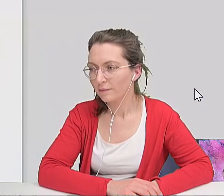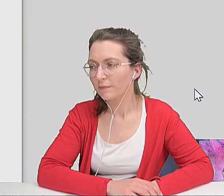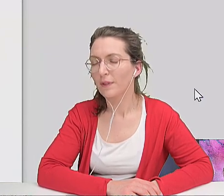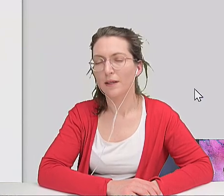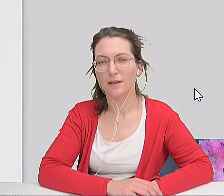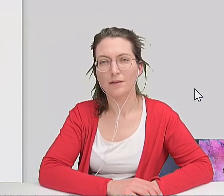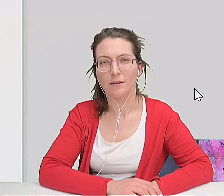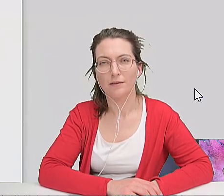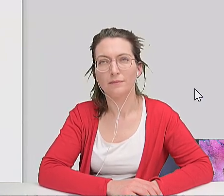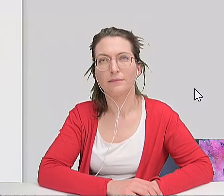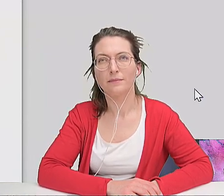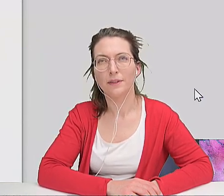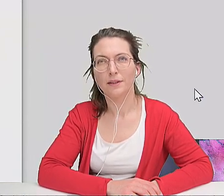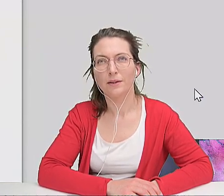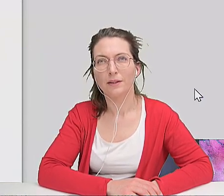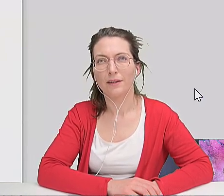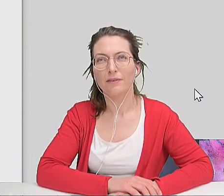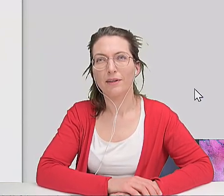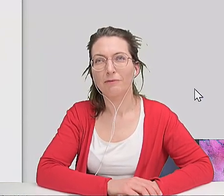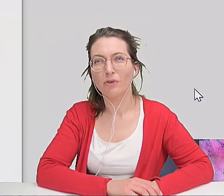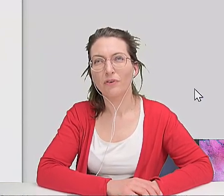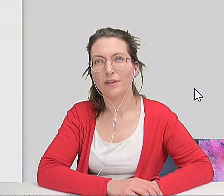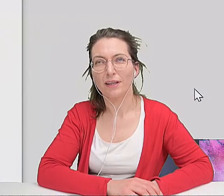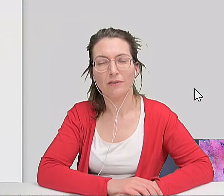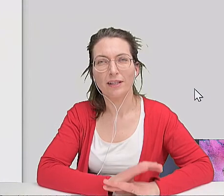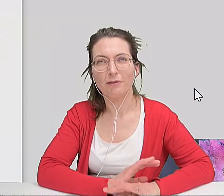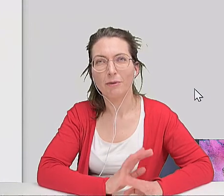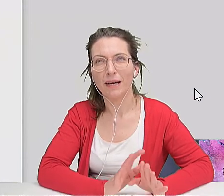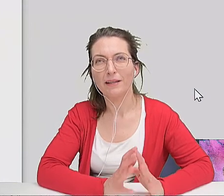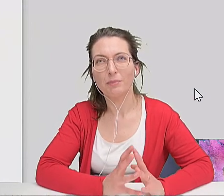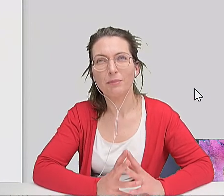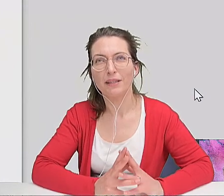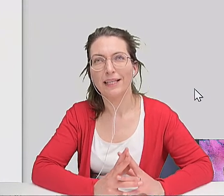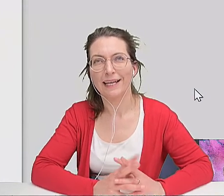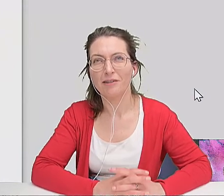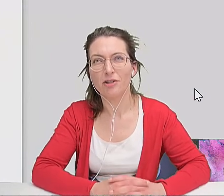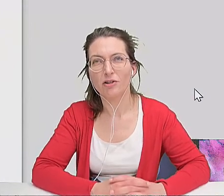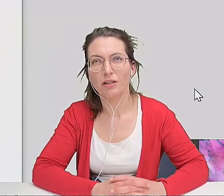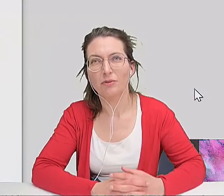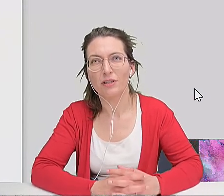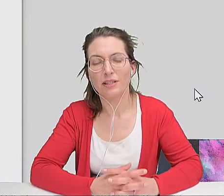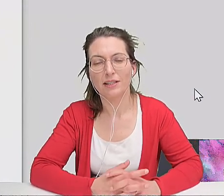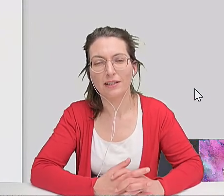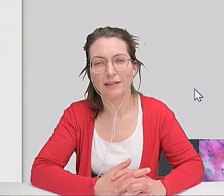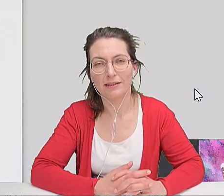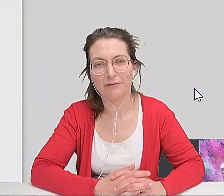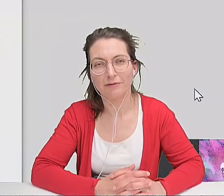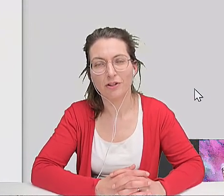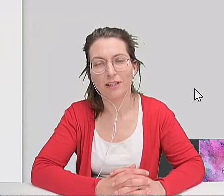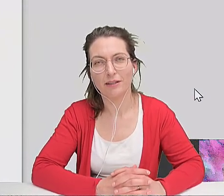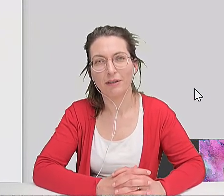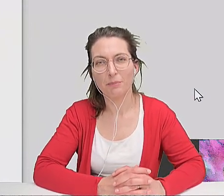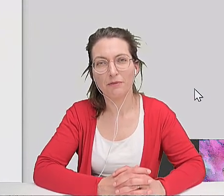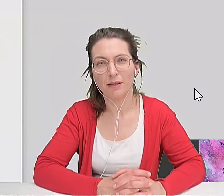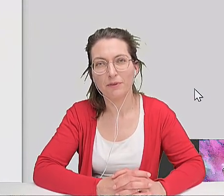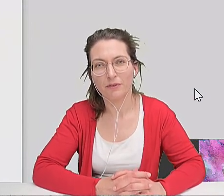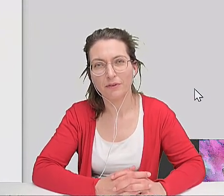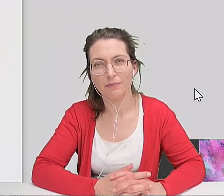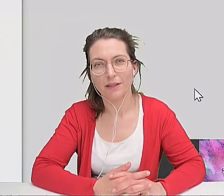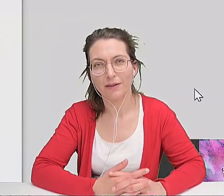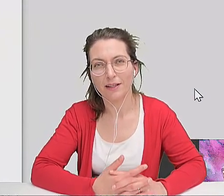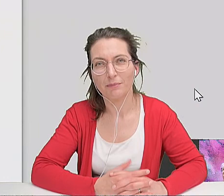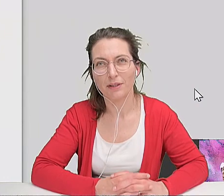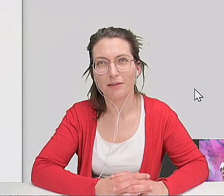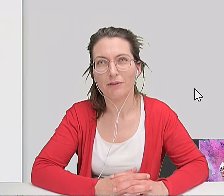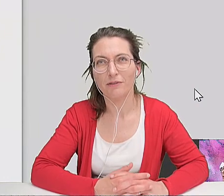eingebaut. Alles klar. Das wusste ich, also den Informatikbiber, den kannte ich schon und die verschiedenen Wettbewerbe sind